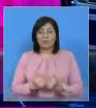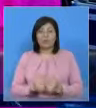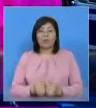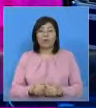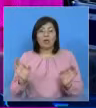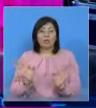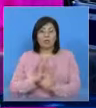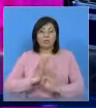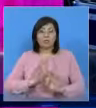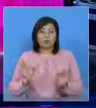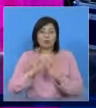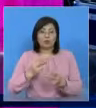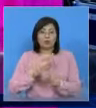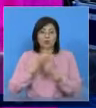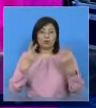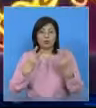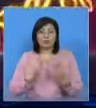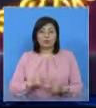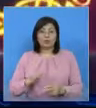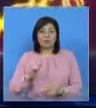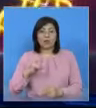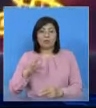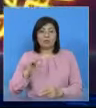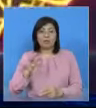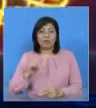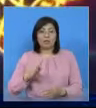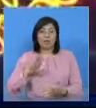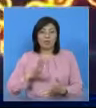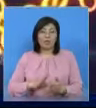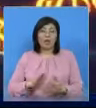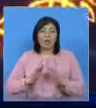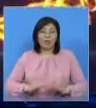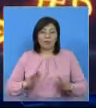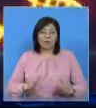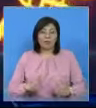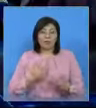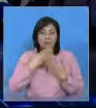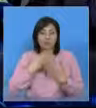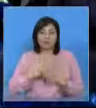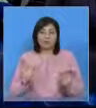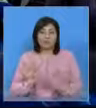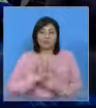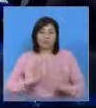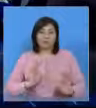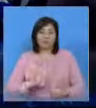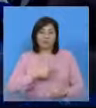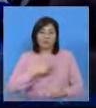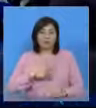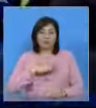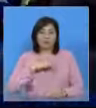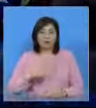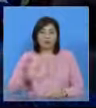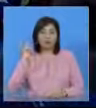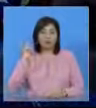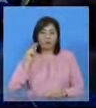Ән шырқап өнерін ортаға салғандар ішінде Жансая Ысқақова да бар. Ол бала кезінен өлең айтуға жаны құмар. Жаттықтырушы ретінде жоғары білім